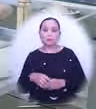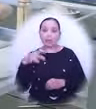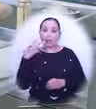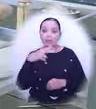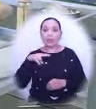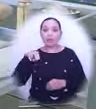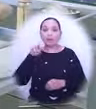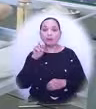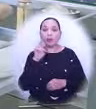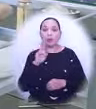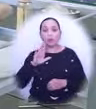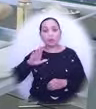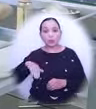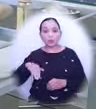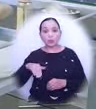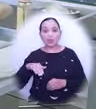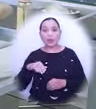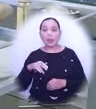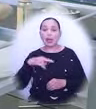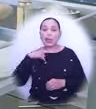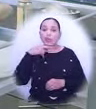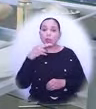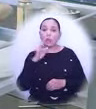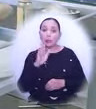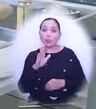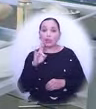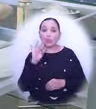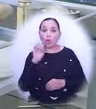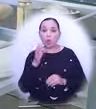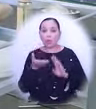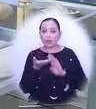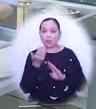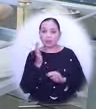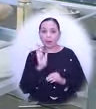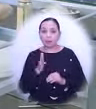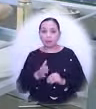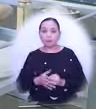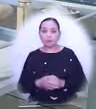Yigirma daqiqadan so'ng ehtiyotkorlik bilan niqob yechiladi.